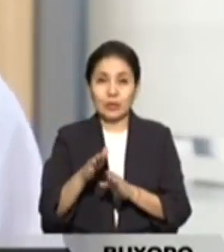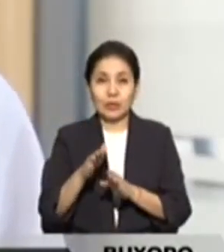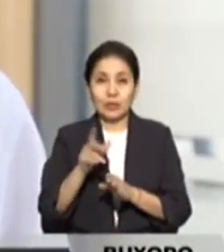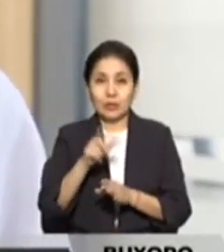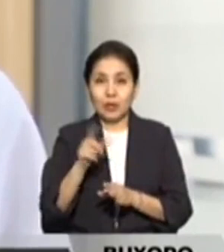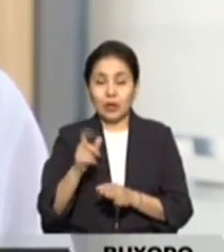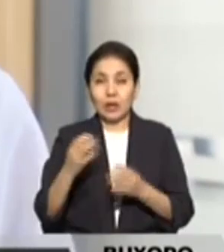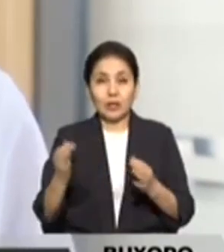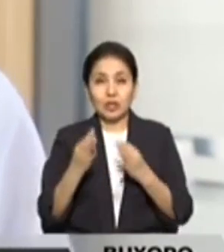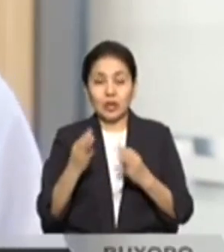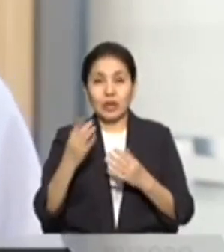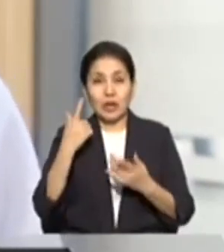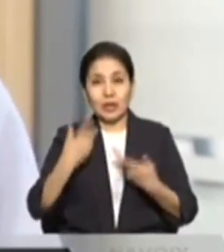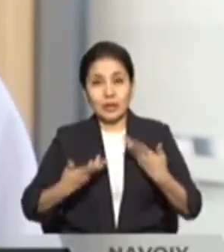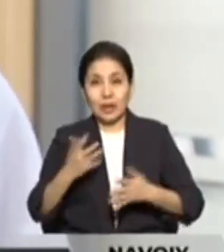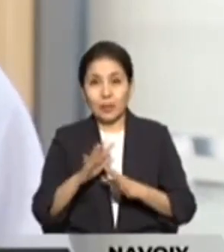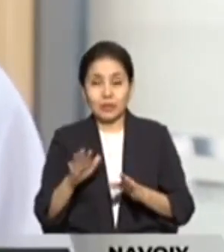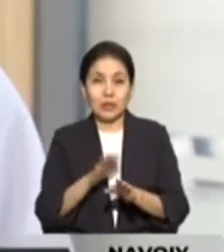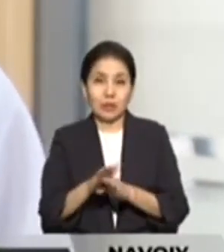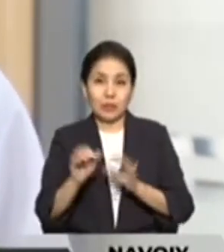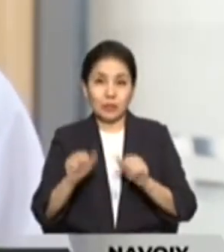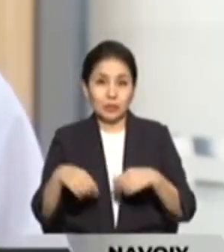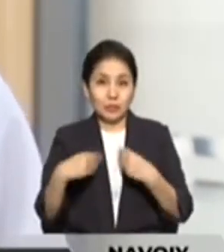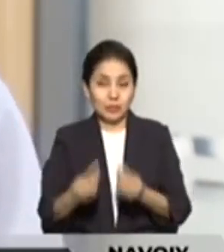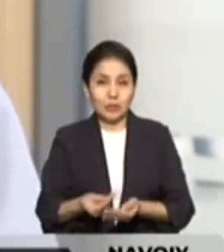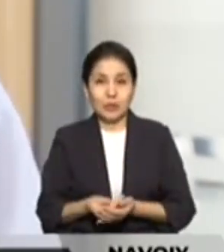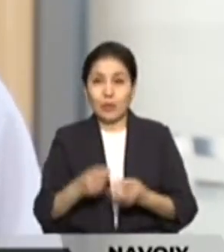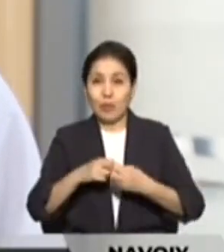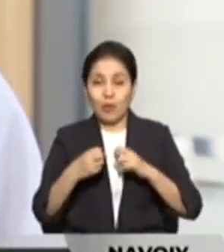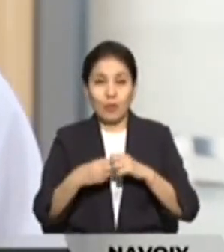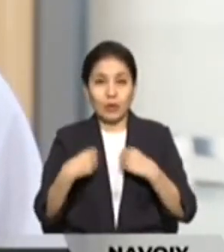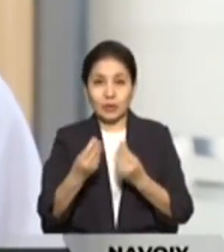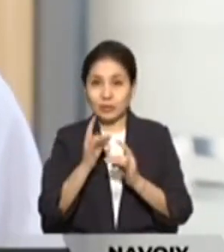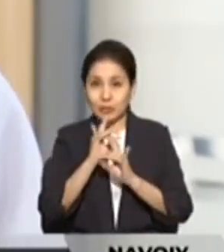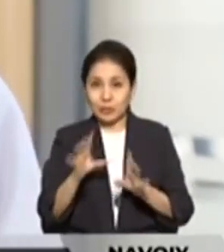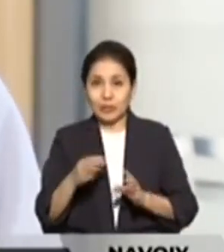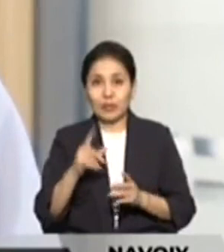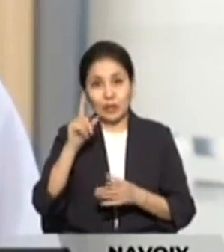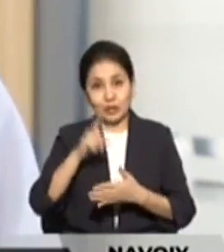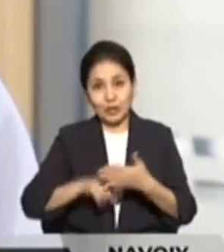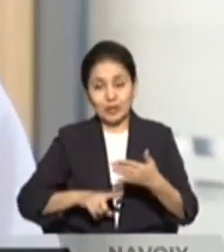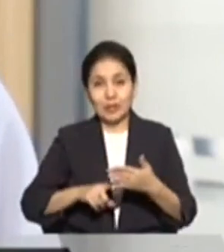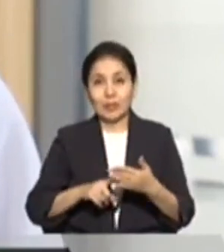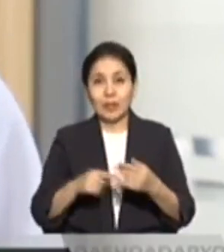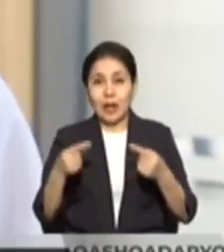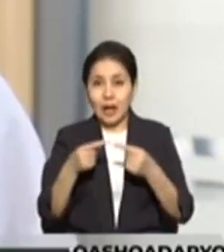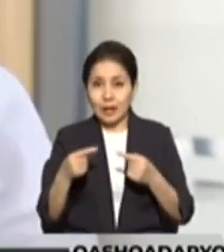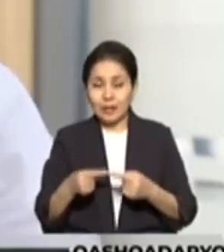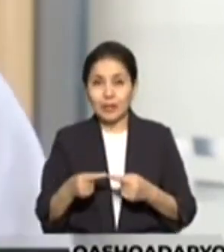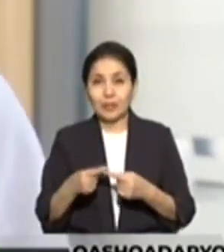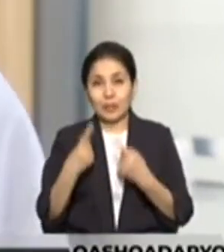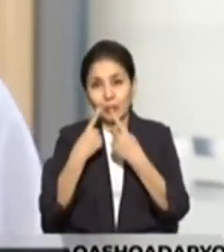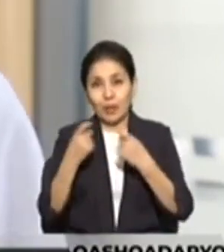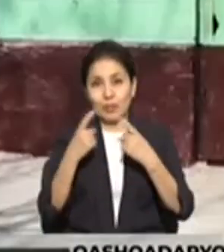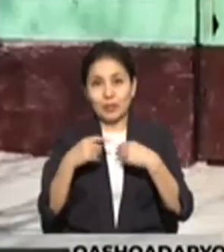fuqaro hech qanday ikkilanmasdan to'lovni amalga oshirishi mumkin. Bu hech qanaqa muammo keltirib chiqarmaydi va ishonchli va aniq